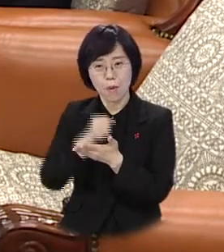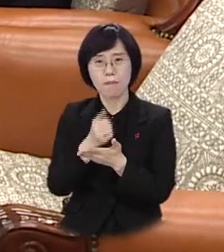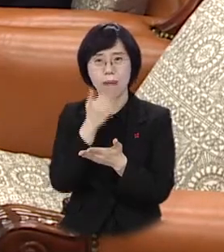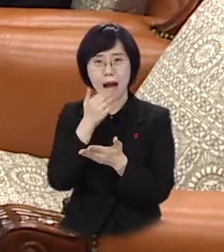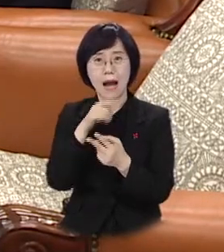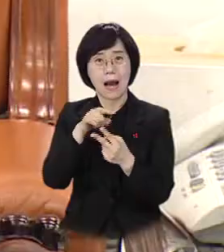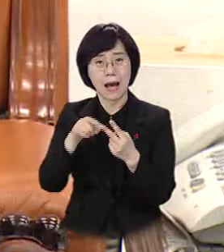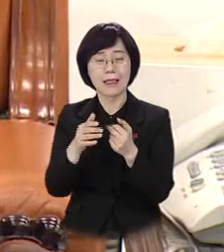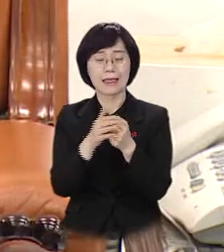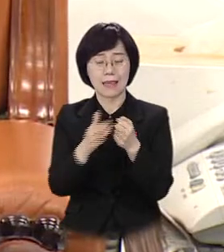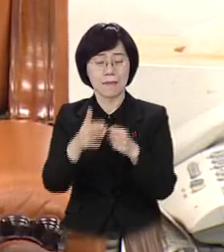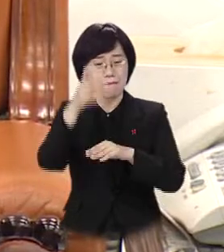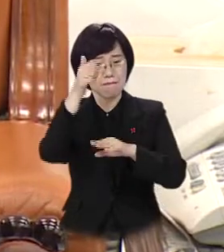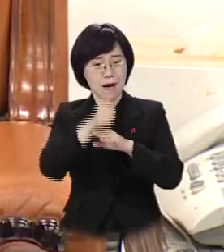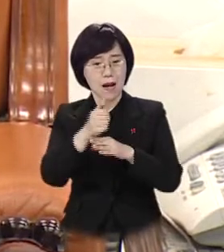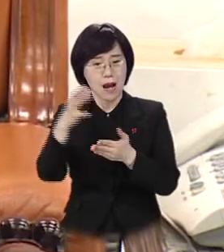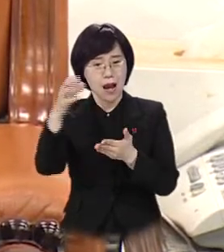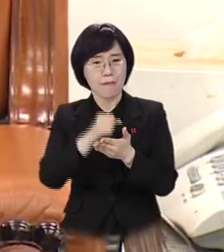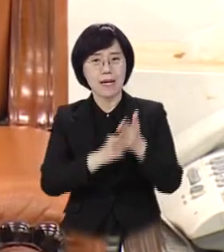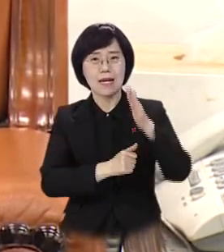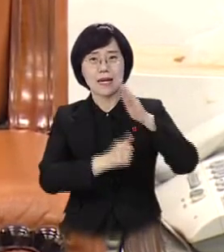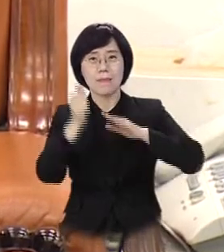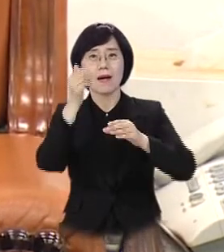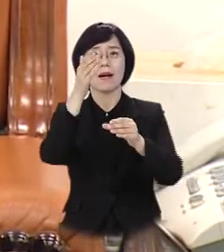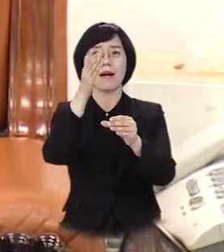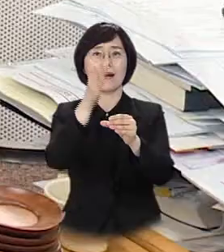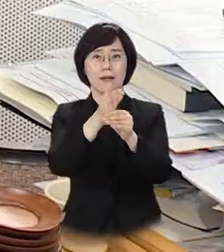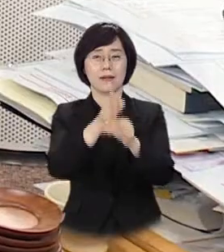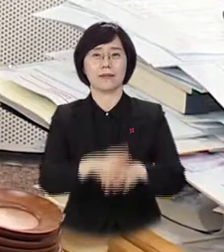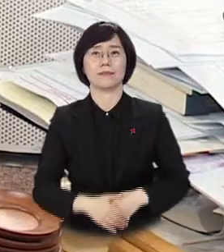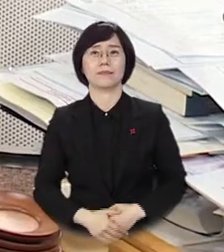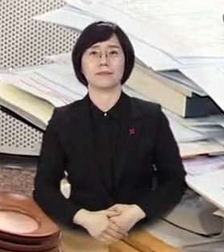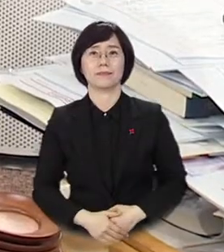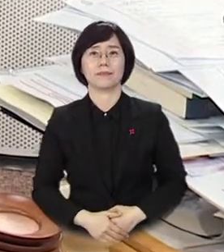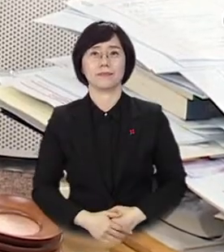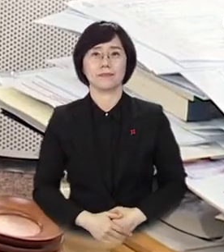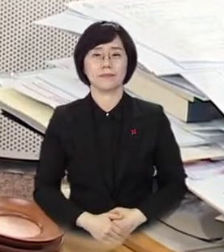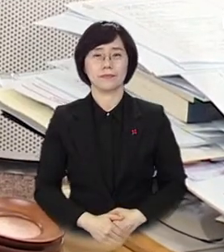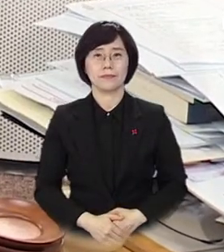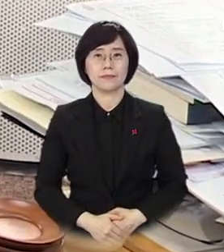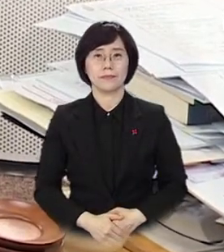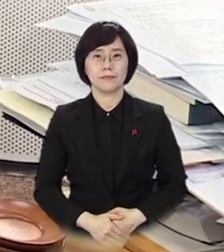점에서 막바지 예산 확보에 희망을 걸고 있습니다. TBS 박성희입니다.